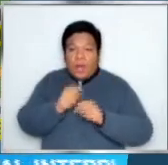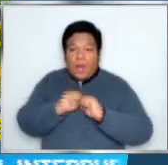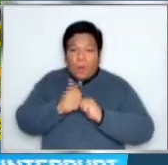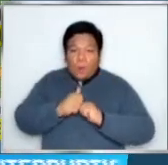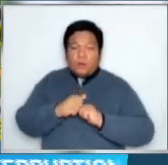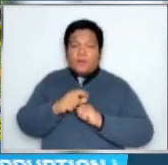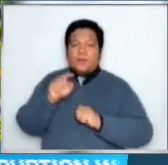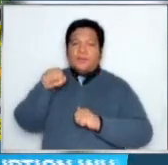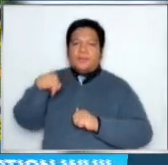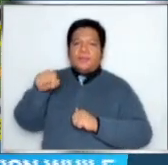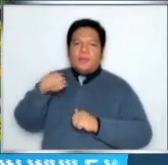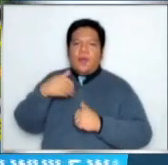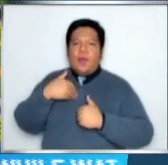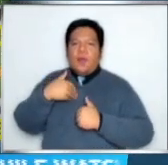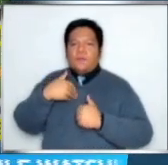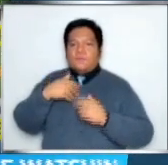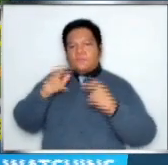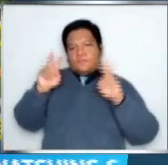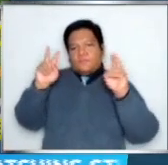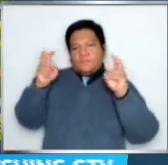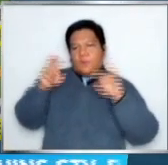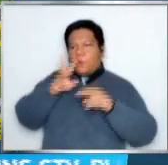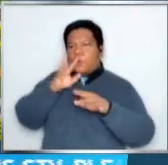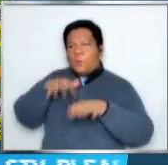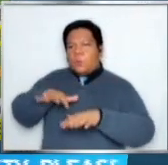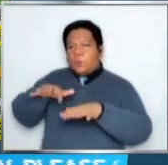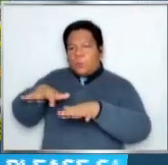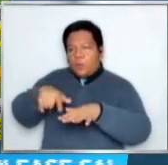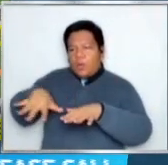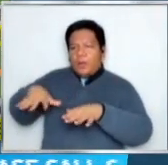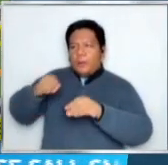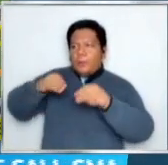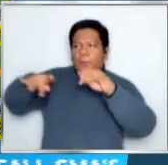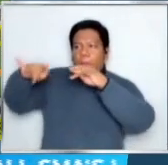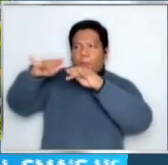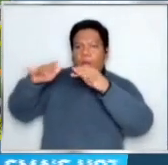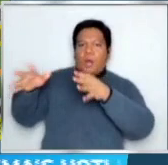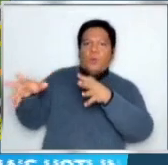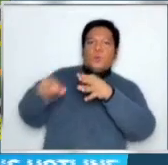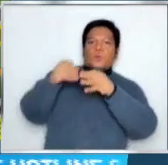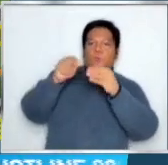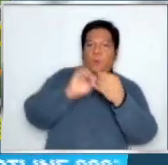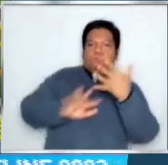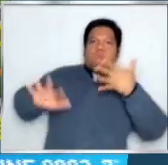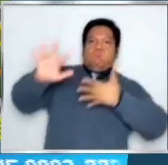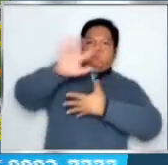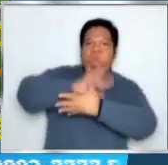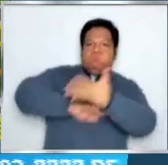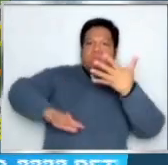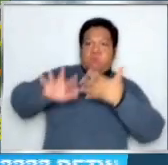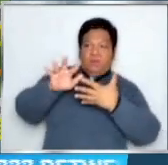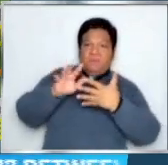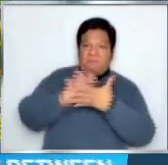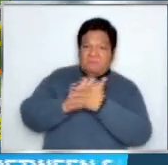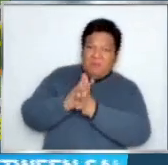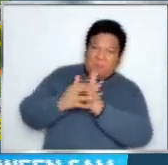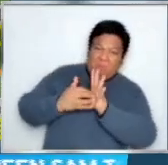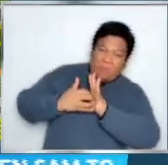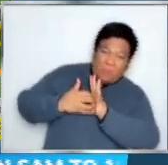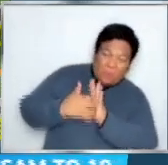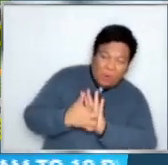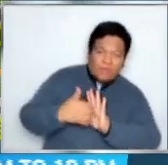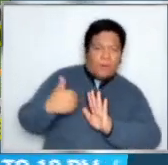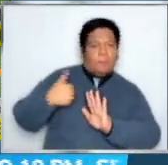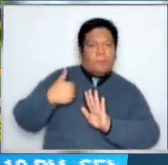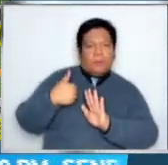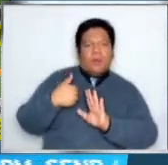surface temperature ng mga dagat. Okay. Kaya hindi siya basta-basta agad humina or nabasag yung sirkulasyon. Pero inaasahan